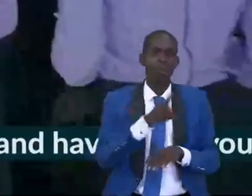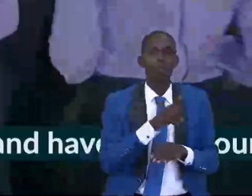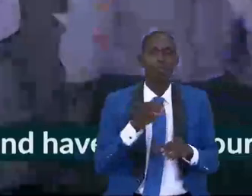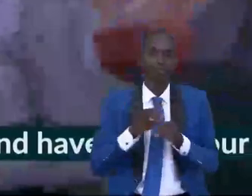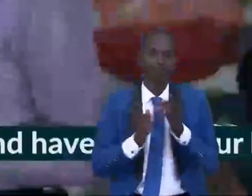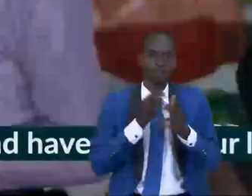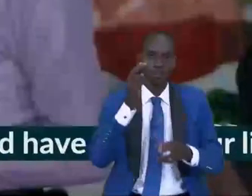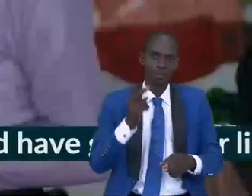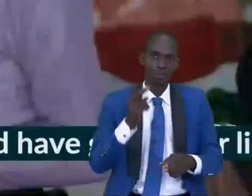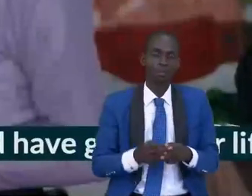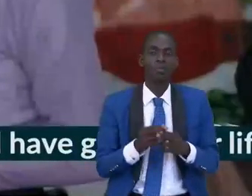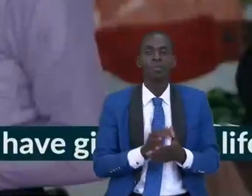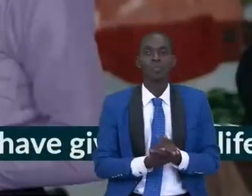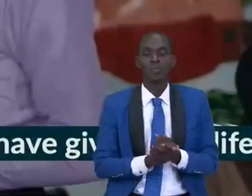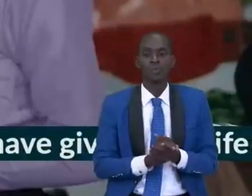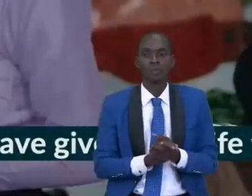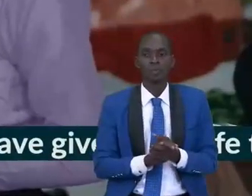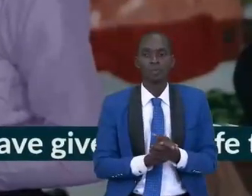Écrivez votre nom,